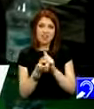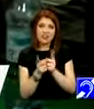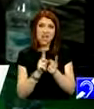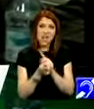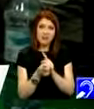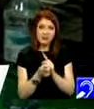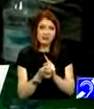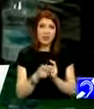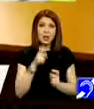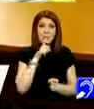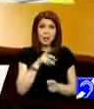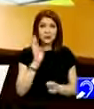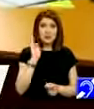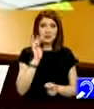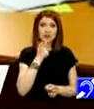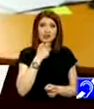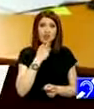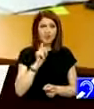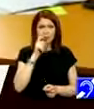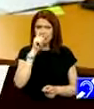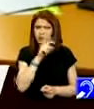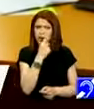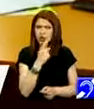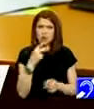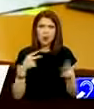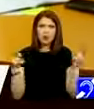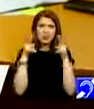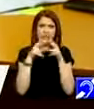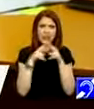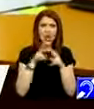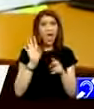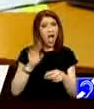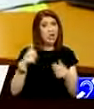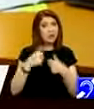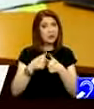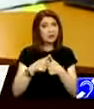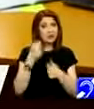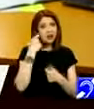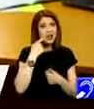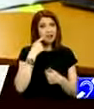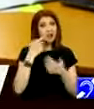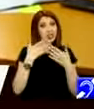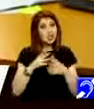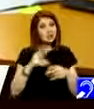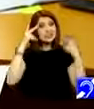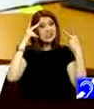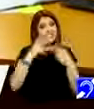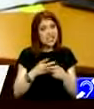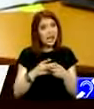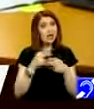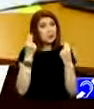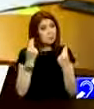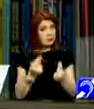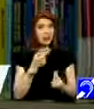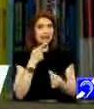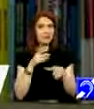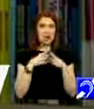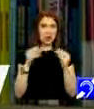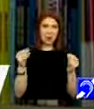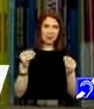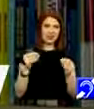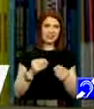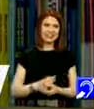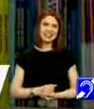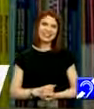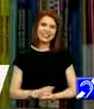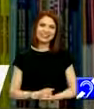intermediară. Sasha are 14 ani și nu lipsește de la nicio întâlnire. Și-a făcut deja prieteni în Focșani și a început să înțeleagă destul de bine limba română. A